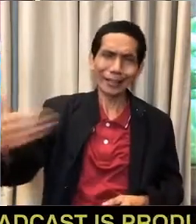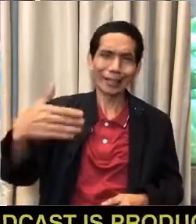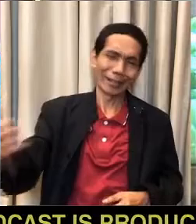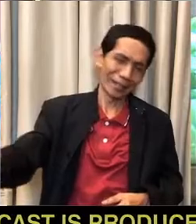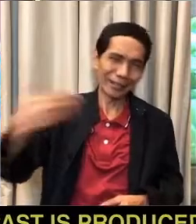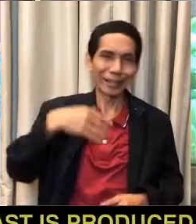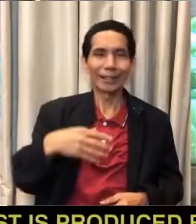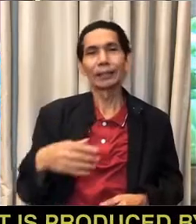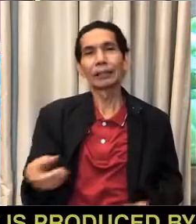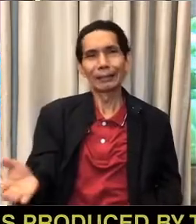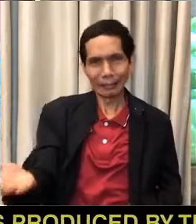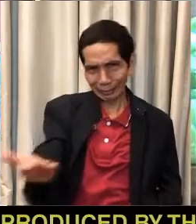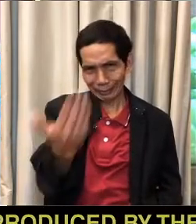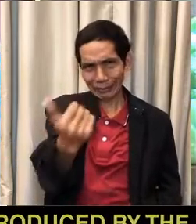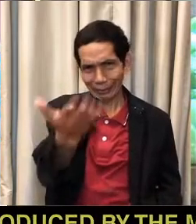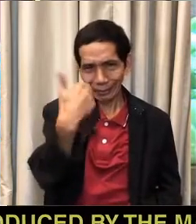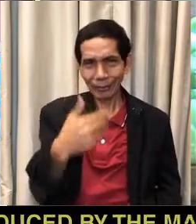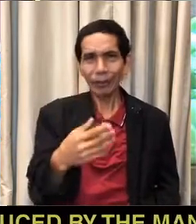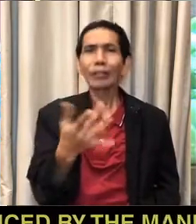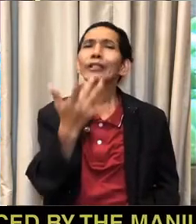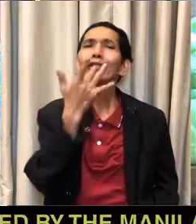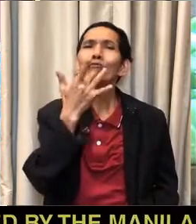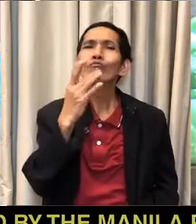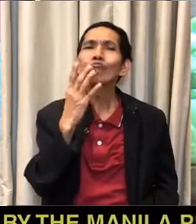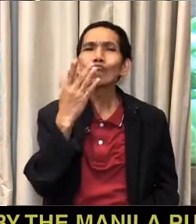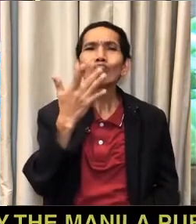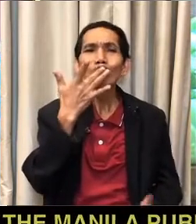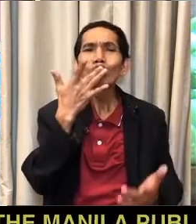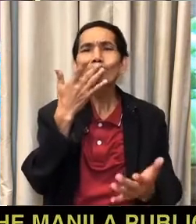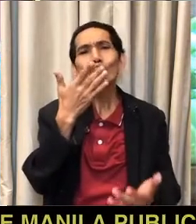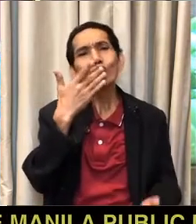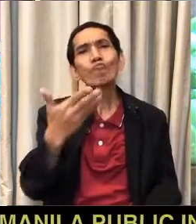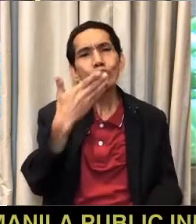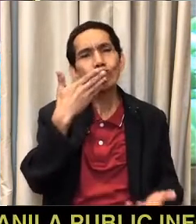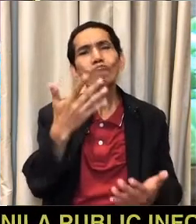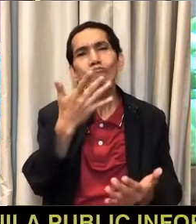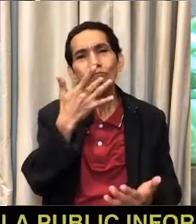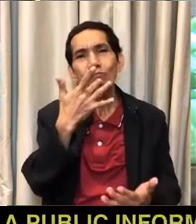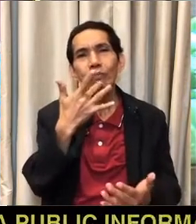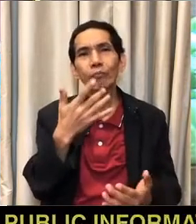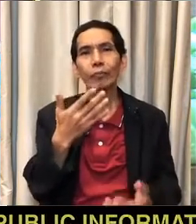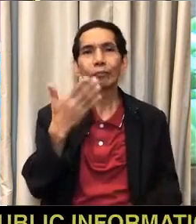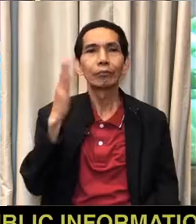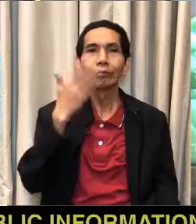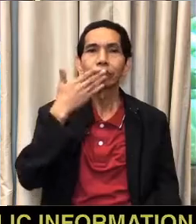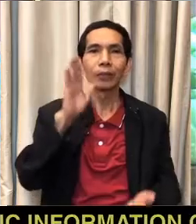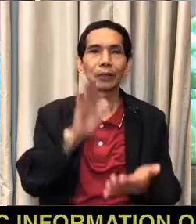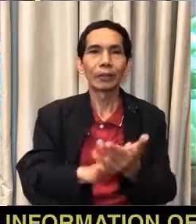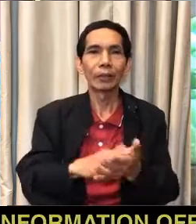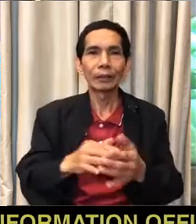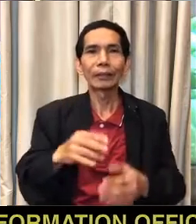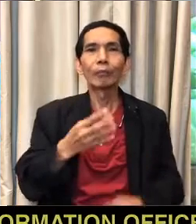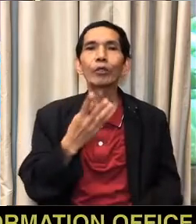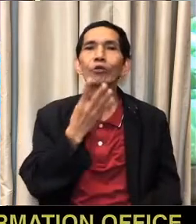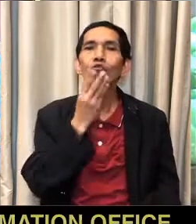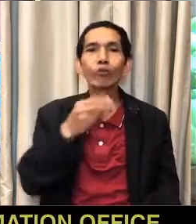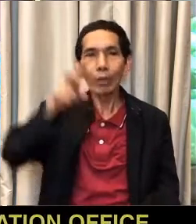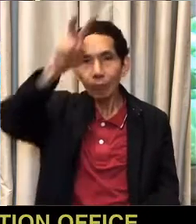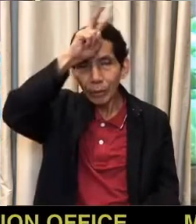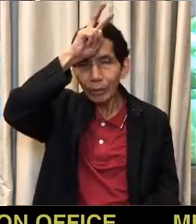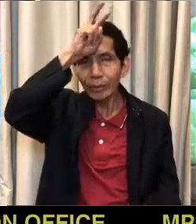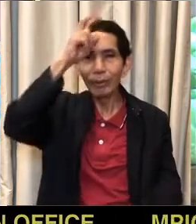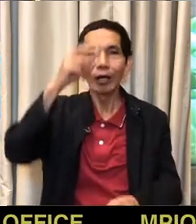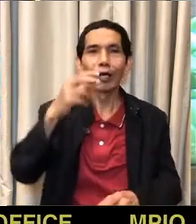rito. Oh, tikman mo, masarap yan. Oh, mga walang yayon. Kambing daw, kambing. Eh,